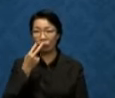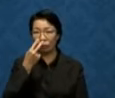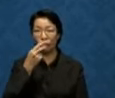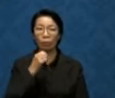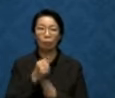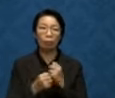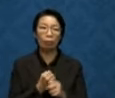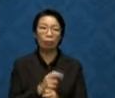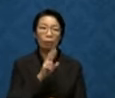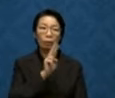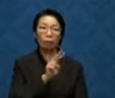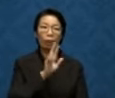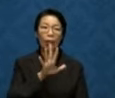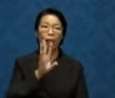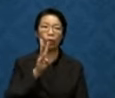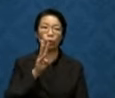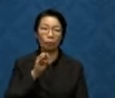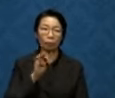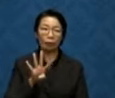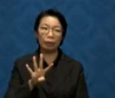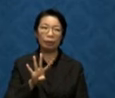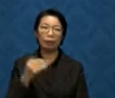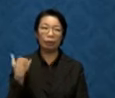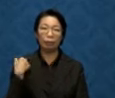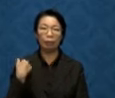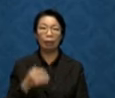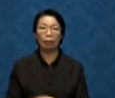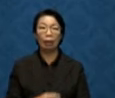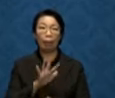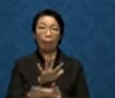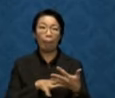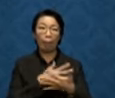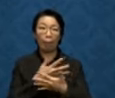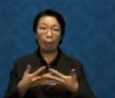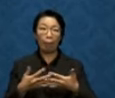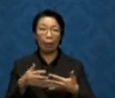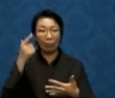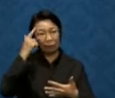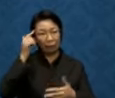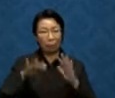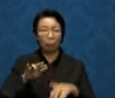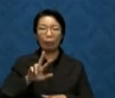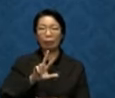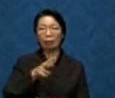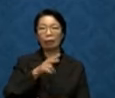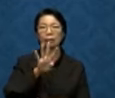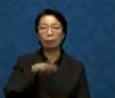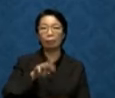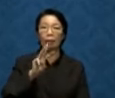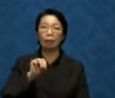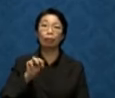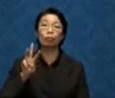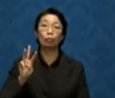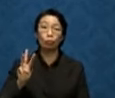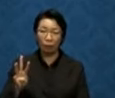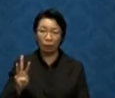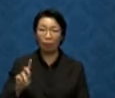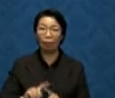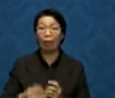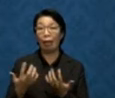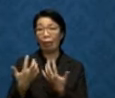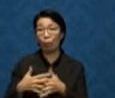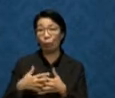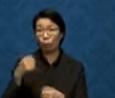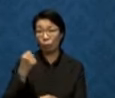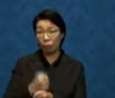2564ตามรายงานฉบับนี้นะครับค่าพยากรณ์เนี่ยอยู่ที่34,000เมกะวัตต์นะครับแต่กำลังการผลิต